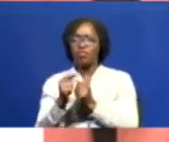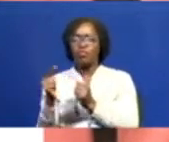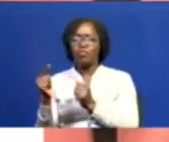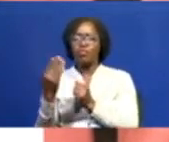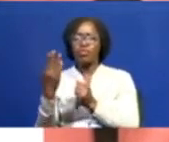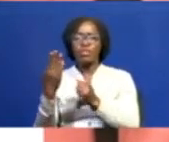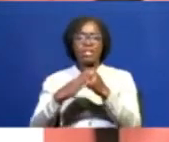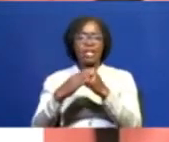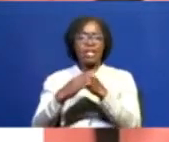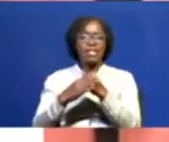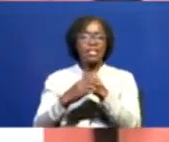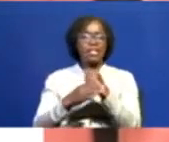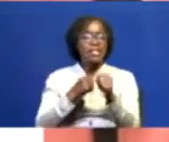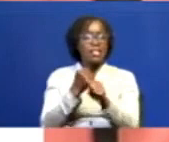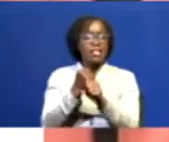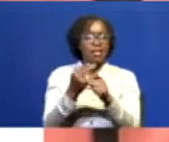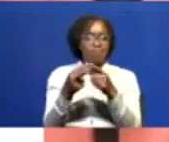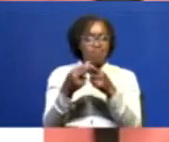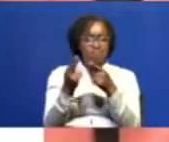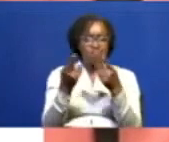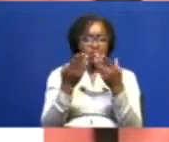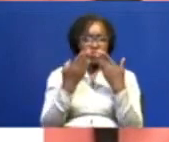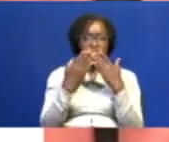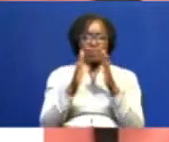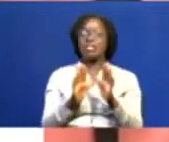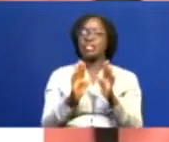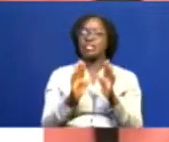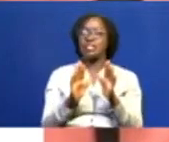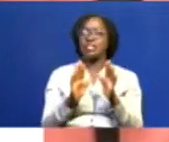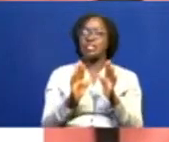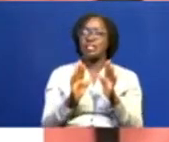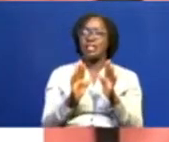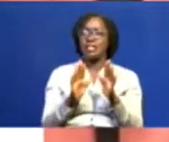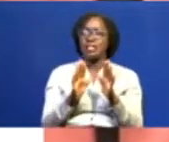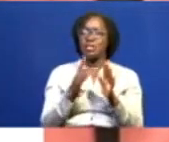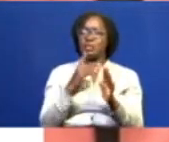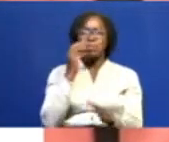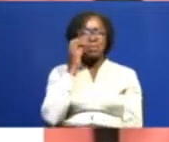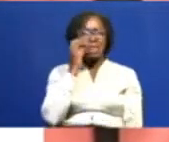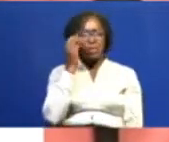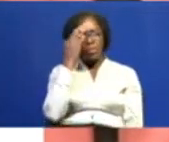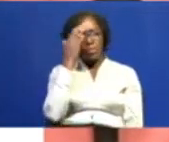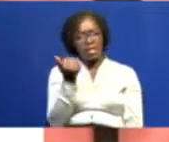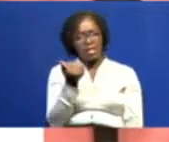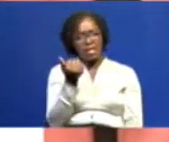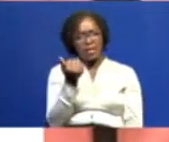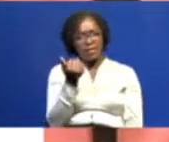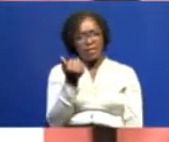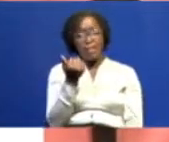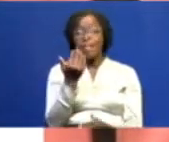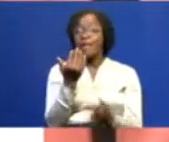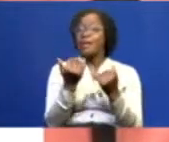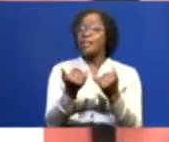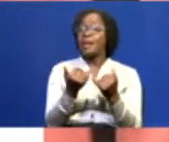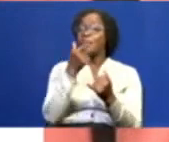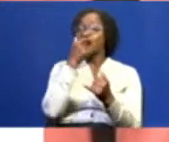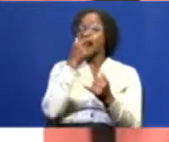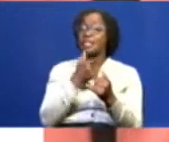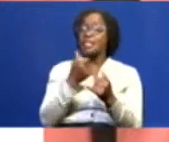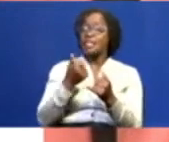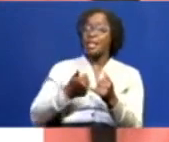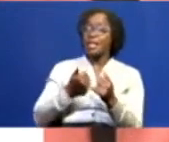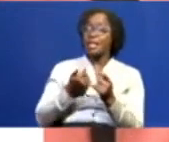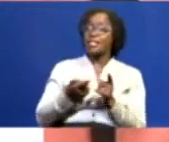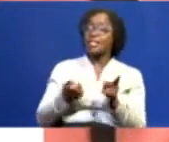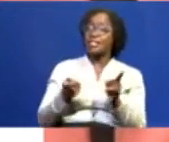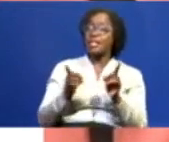49 wamepitia ukeketaji. Na inasikitisha kwa sababu ukiangalia kwa sasa umri ambao wasichana